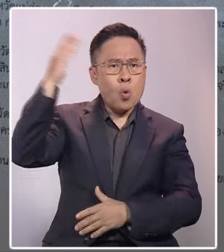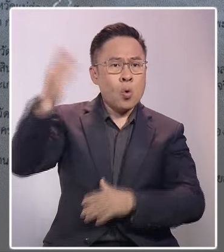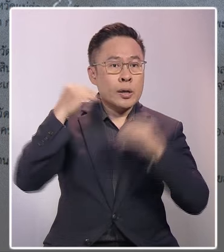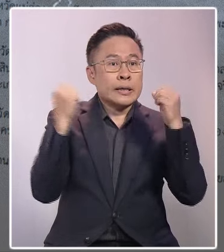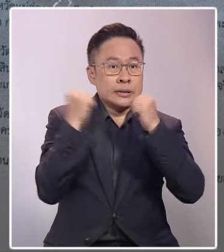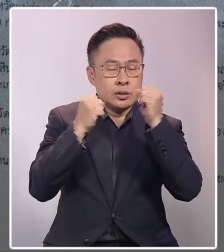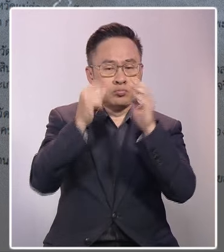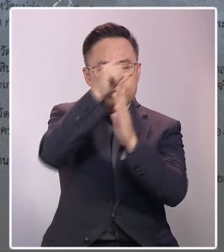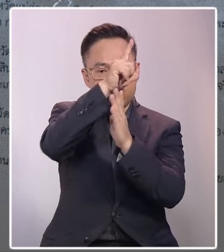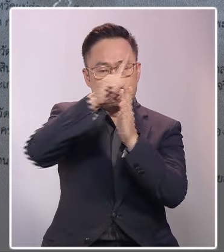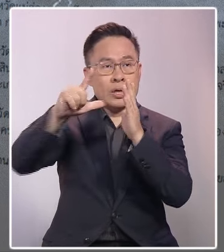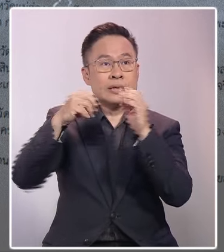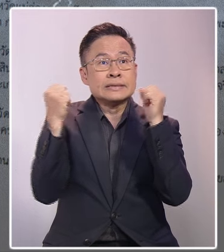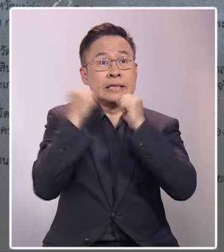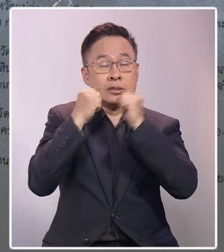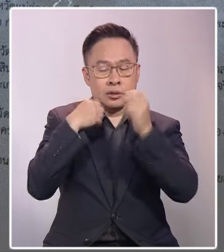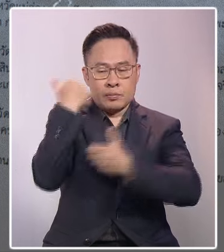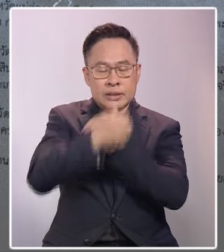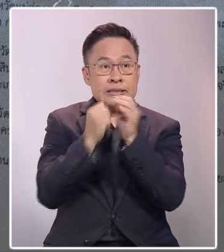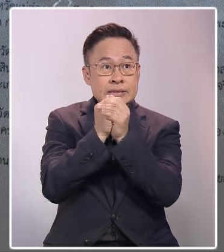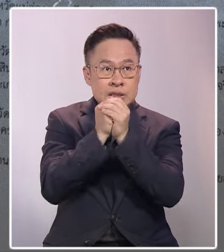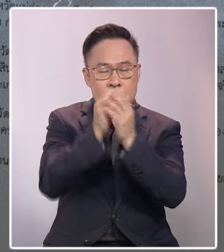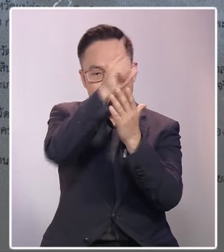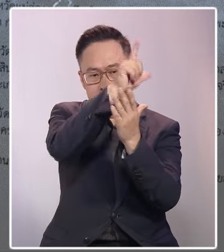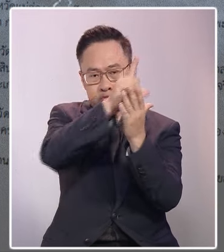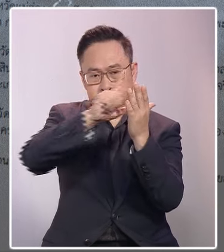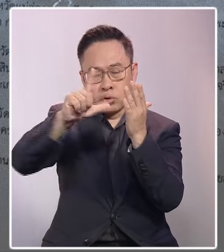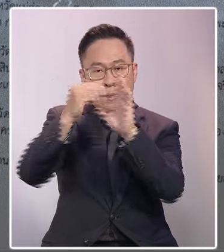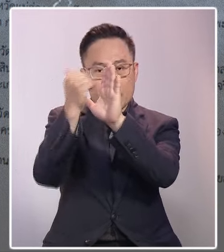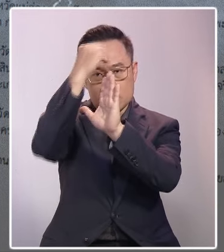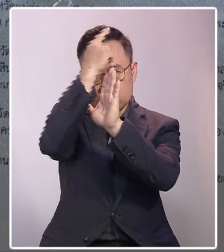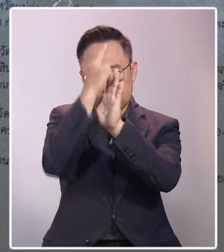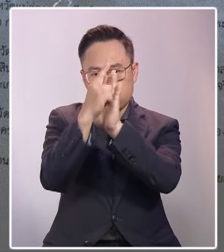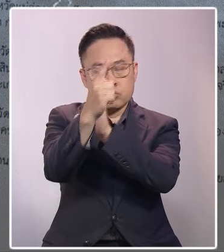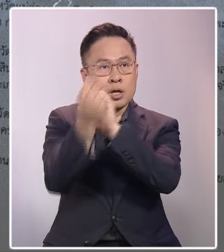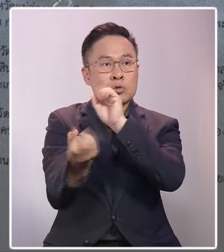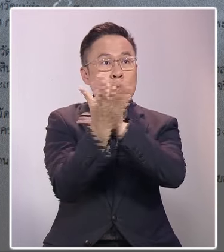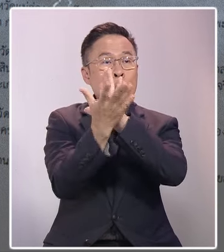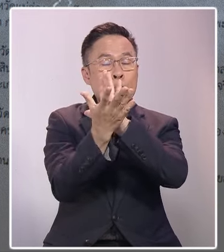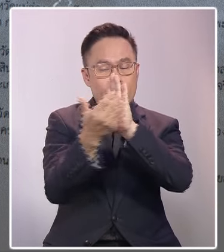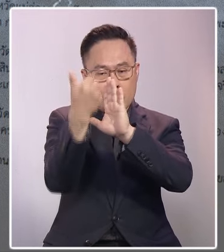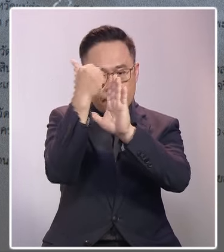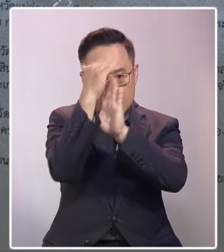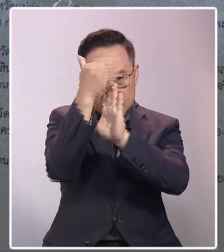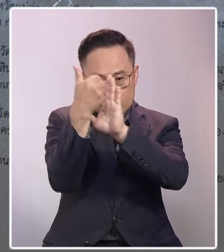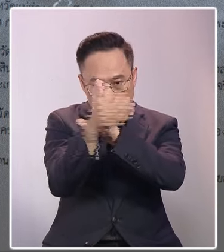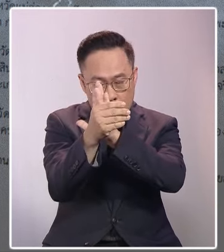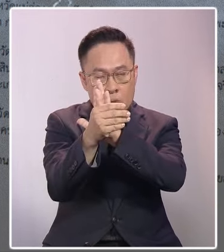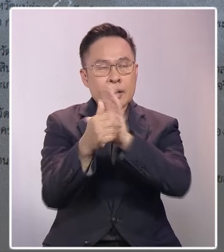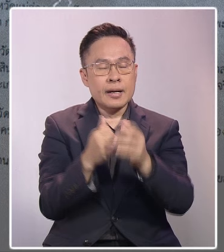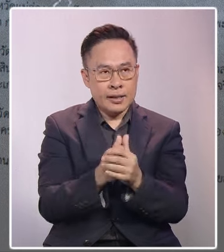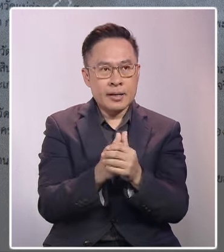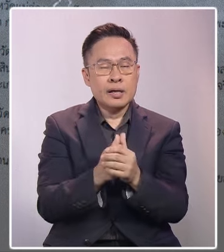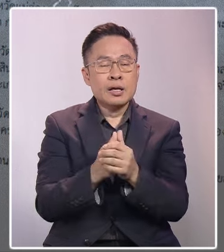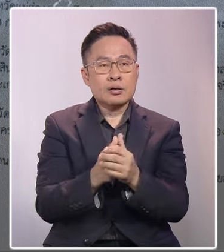จีนเนี่ยจะแผ่ลงมาปกคลุมในพื้นที่ภาคเหนือตอนบนของบ้านเรารวมทั้งภาคตะวันออกเฉียงเหนือนะครับแล้วก็ใน